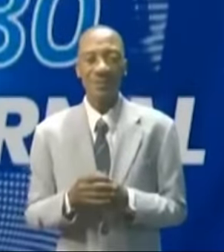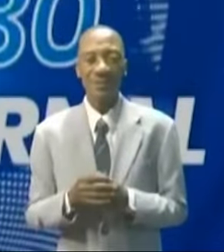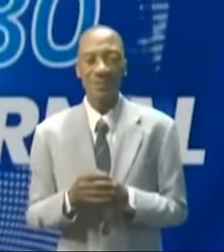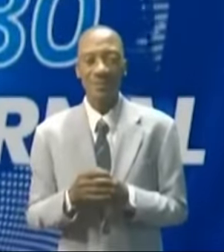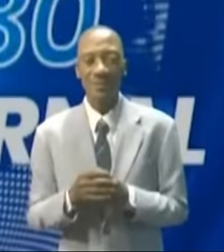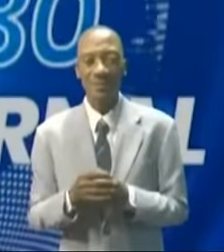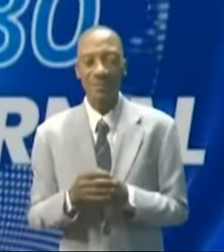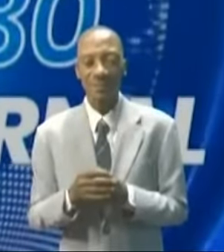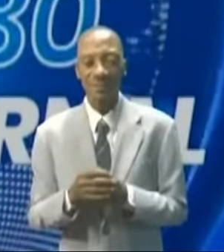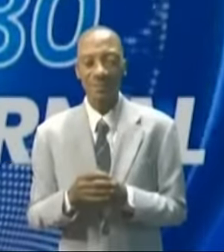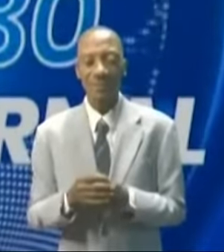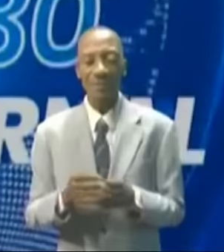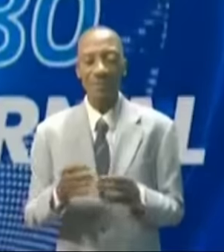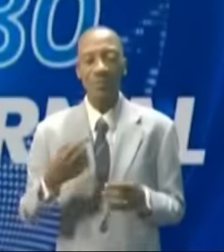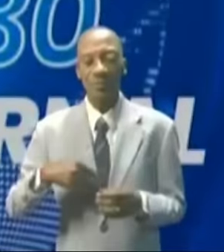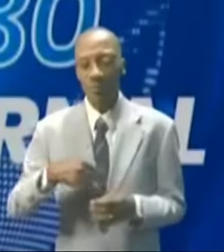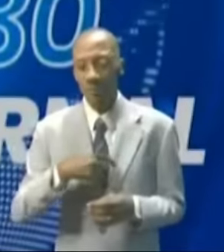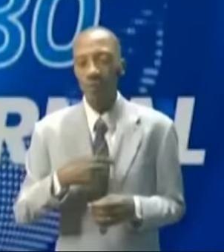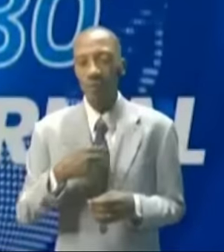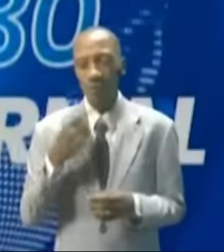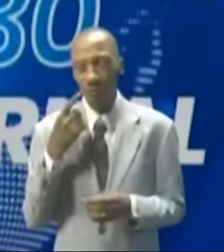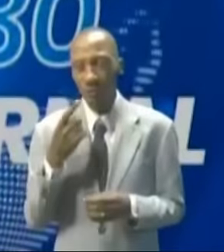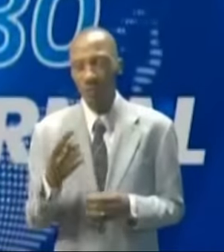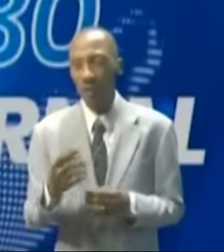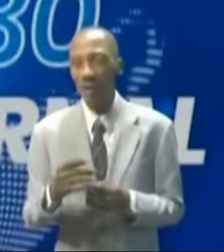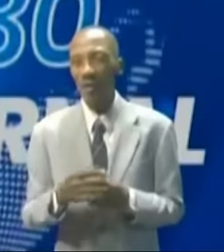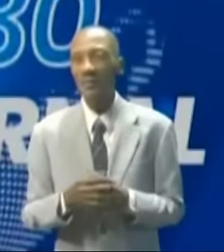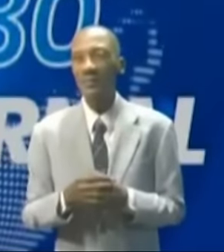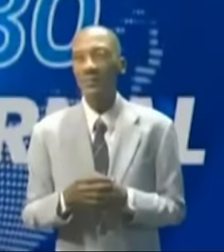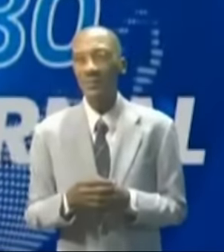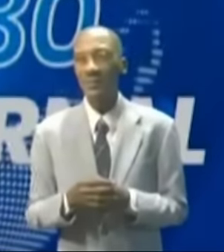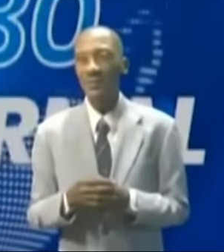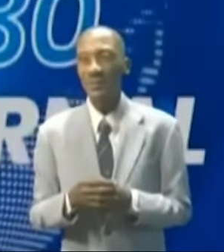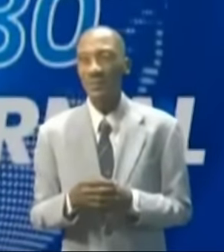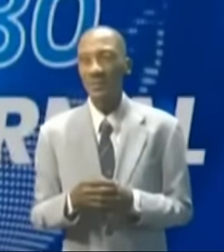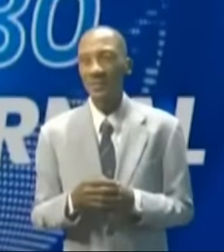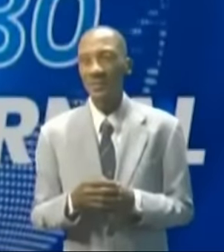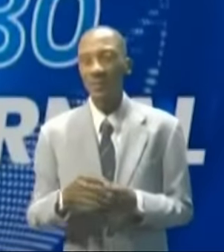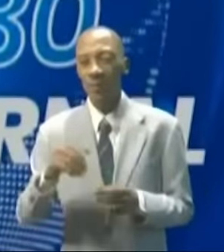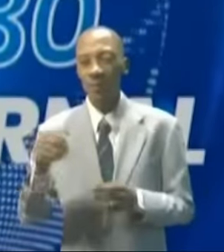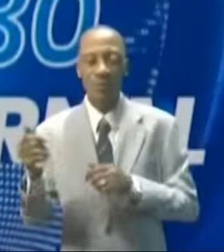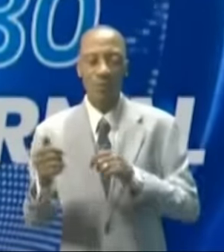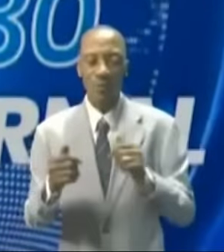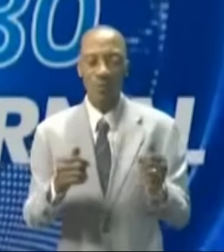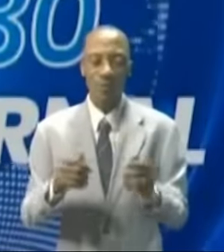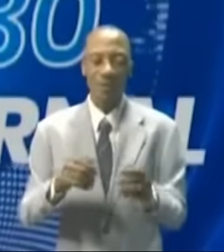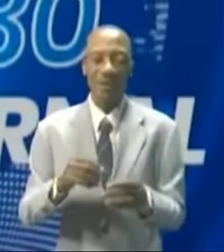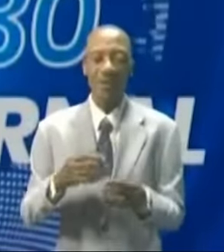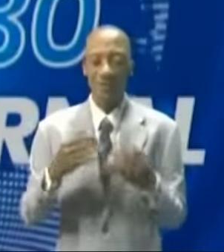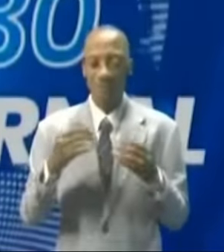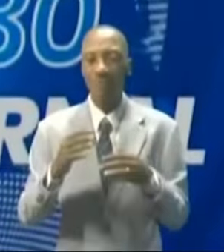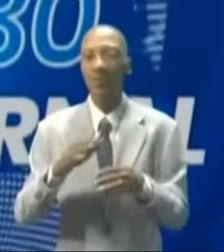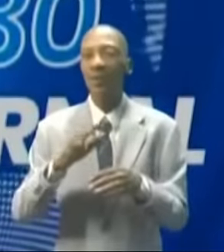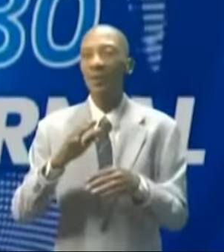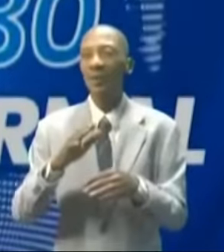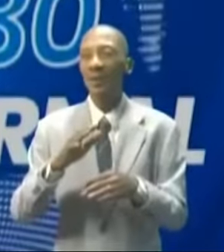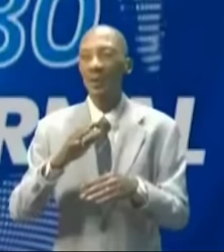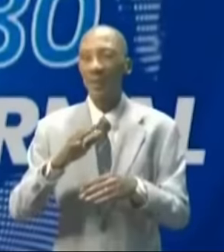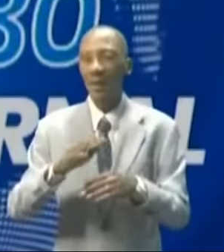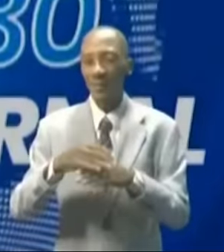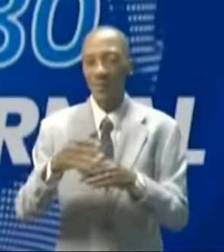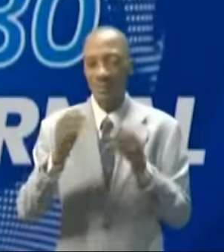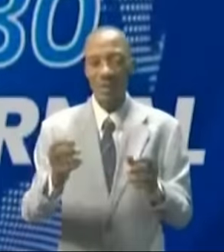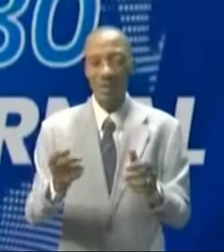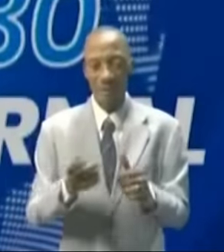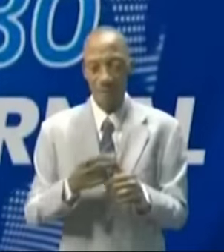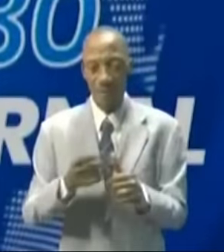Kikumali ont assuré la partie technique et Patricia Ongu a concouru à sa rédaction. Quant à moi, je vous dis au